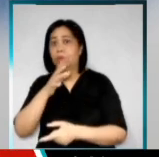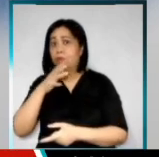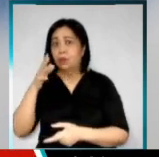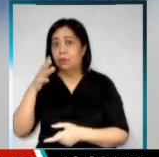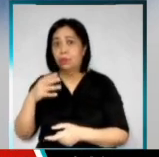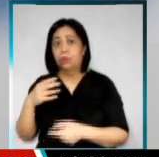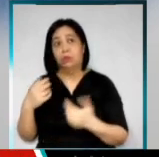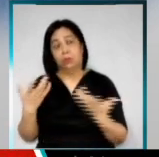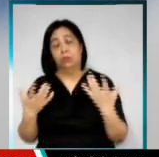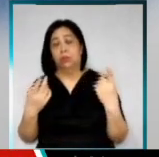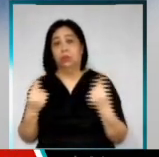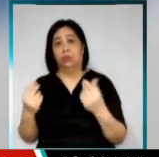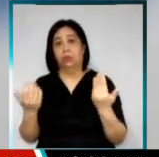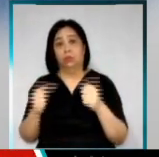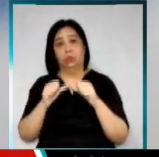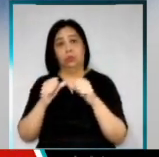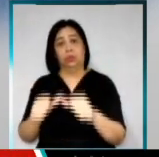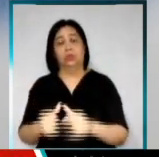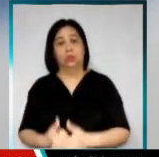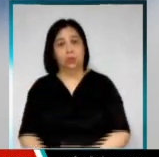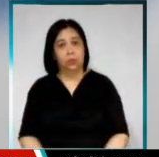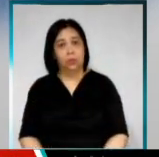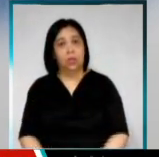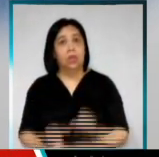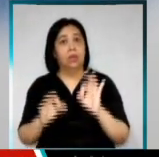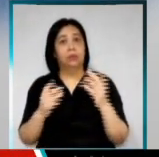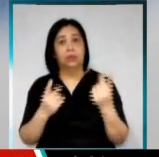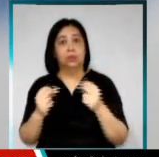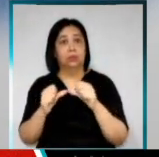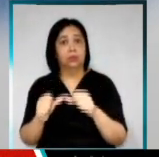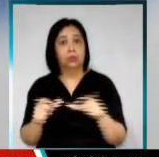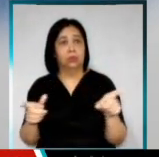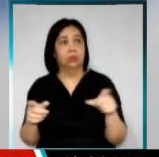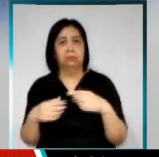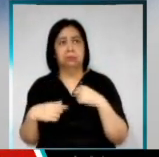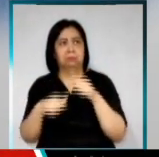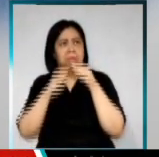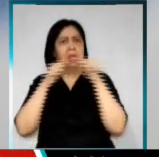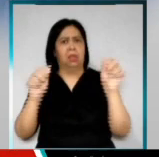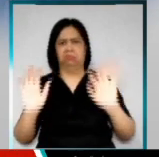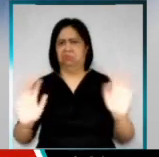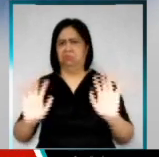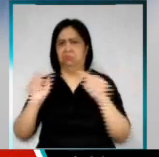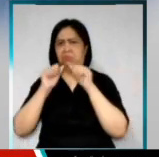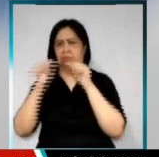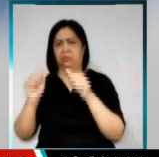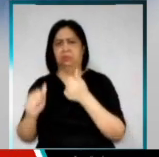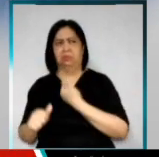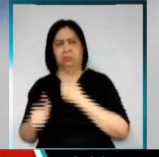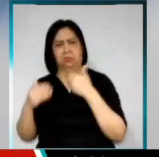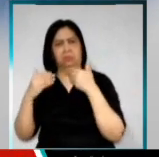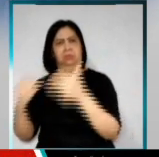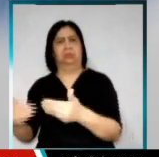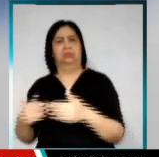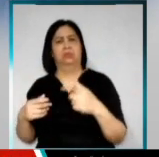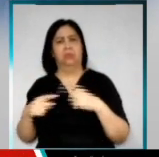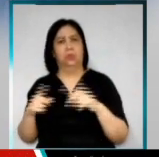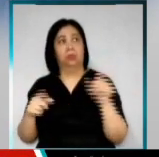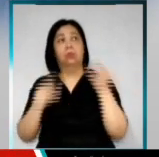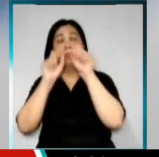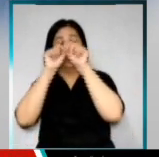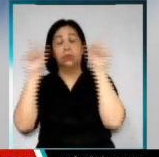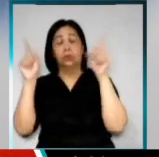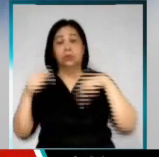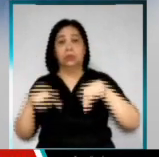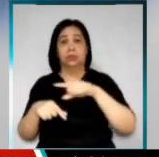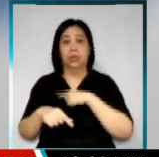yan. At yan ay pagkaginawa, hindi na yan mag-a-announce, sasabihin na magpuputalit eh. Magugulat na lang tayo. 3